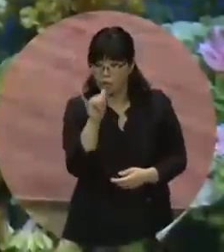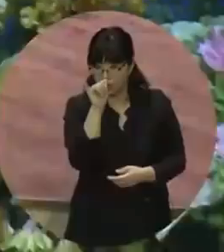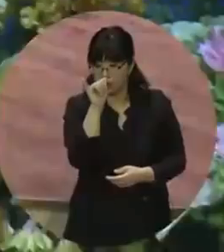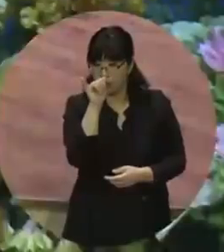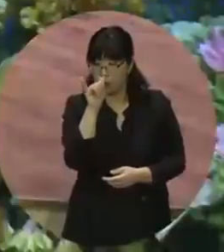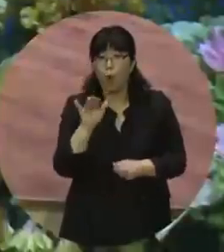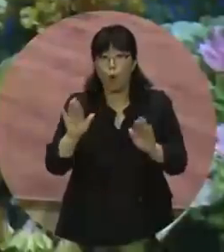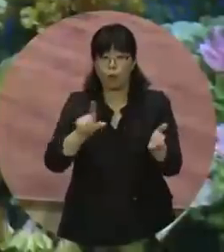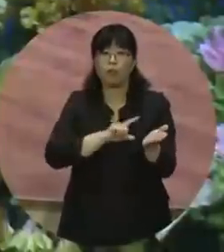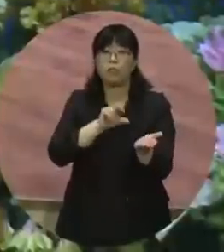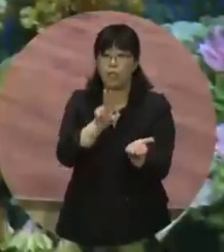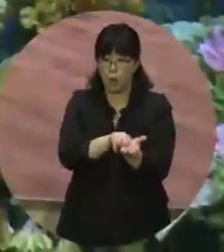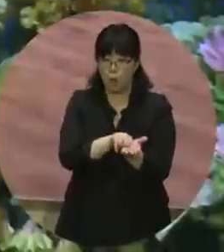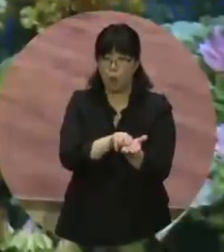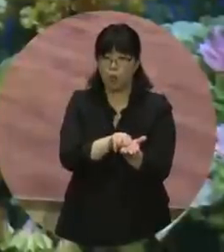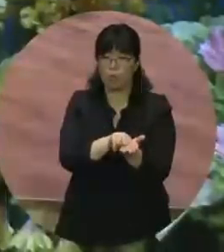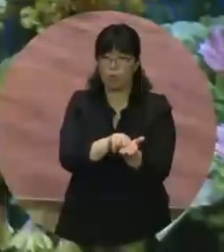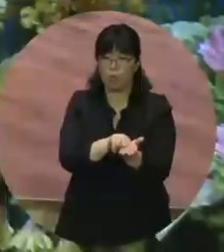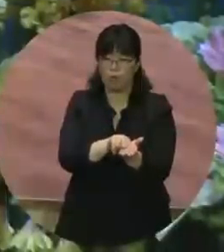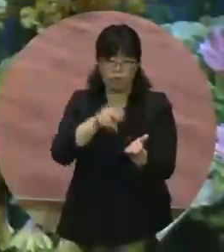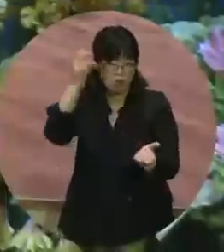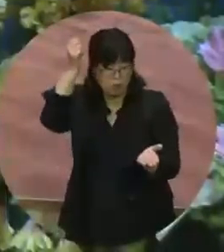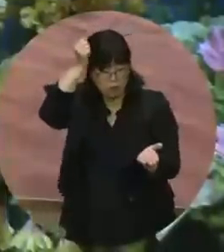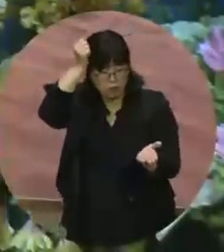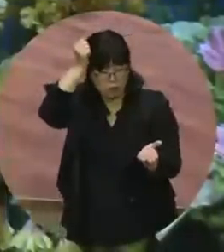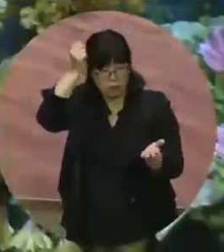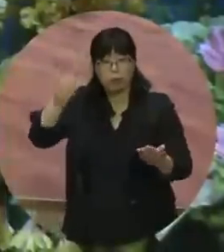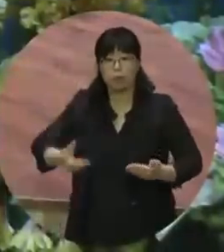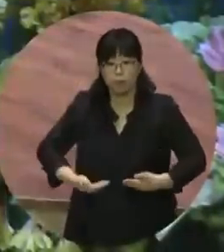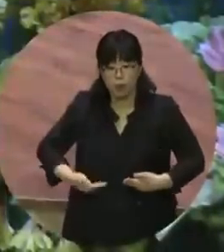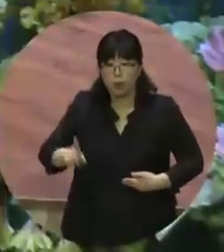제목이에요. 언약이 이끄는 가정.